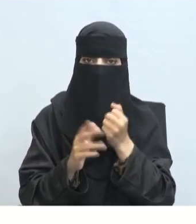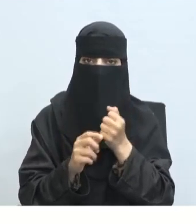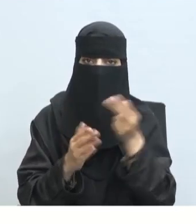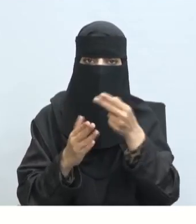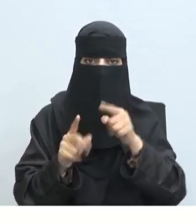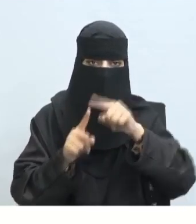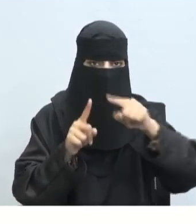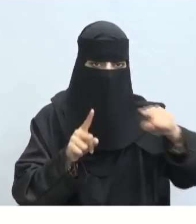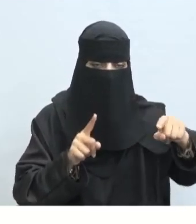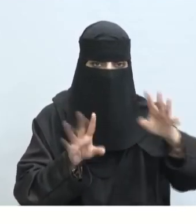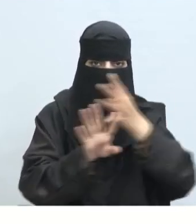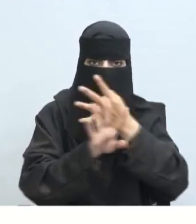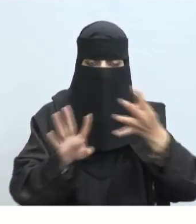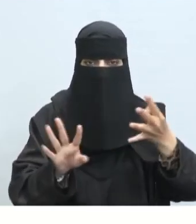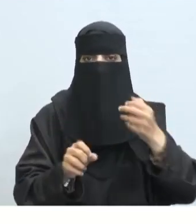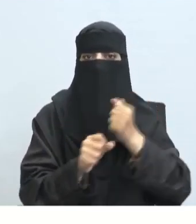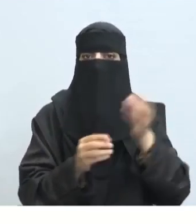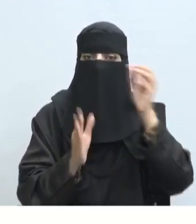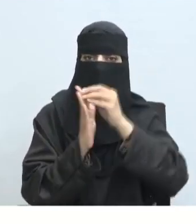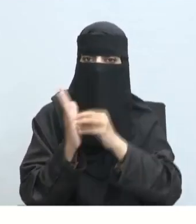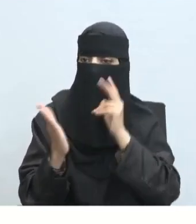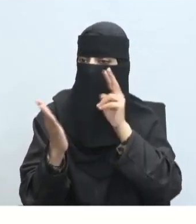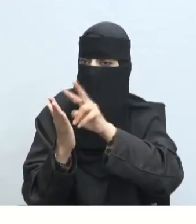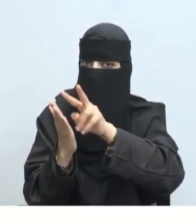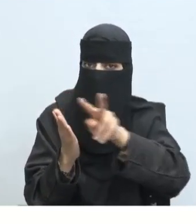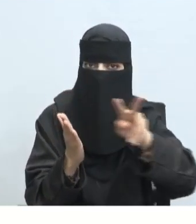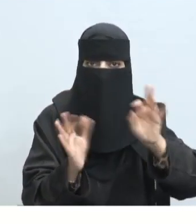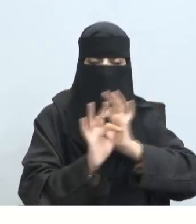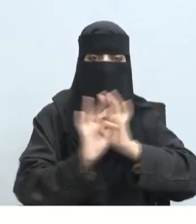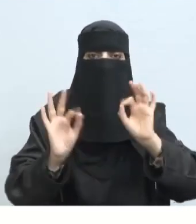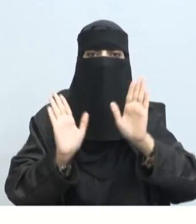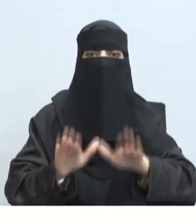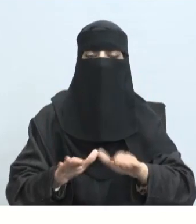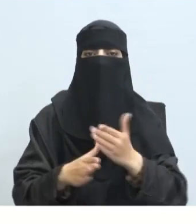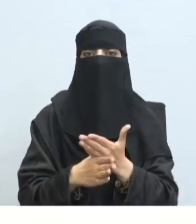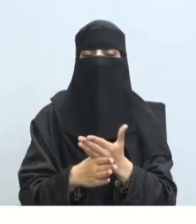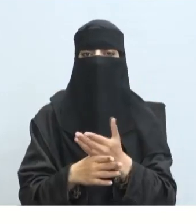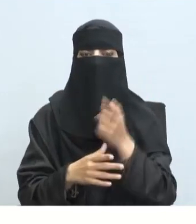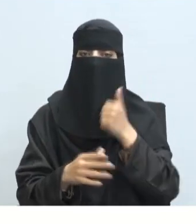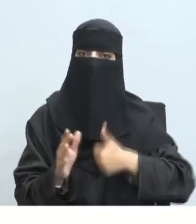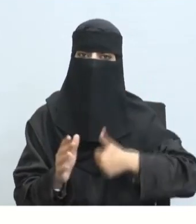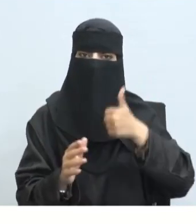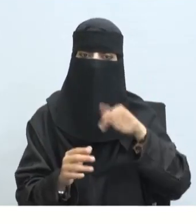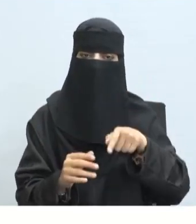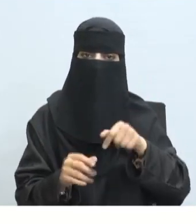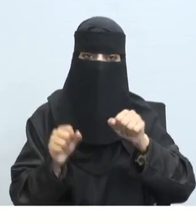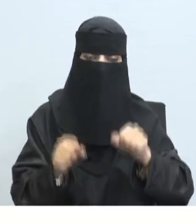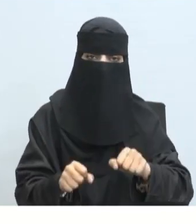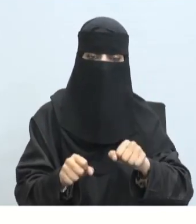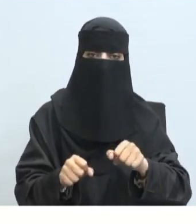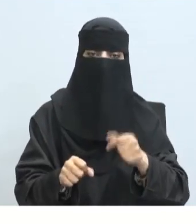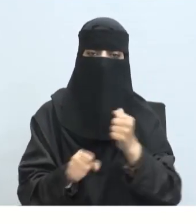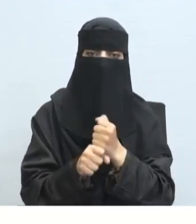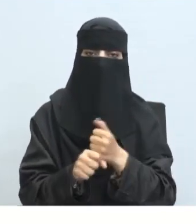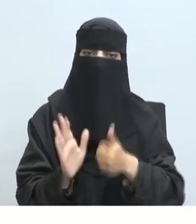رسوم بيانيه وضع مخططات متابعه هذه المخططات وبعد ذلك استطيع اداره الفعاليه